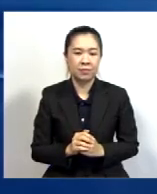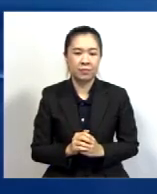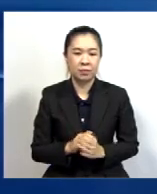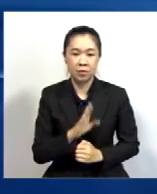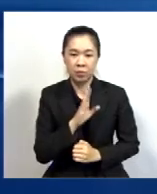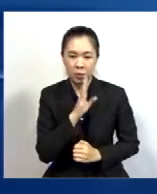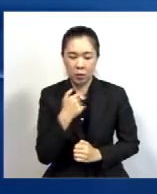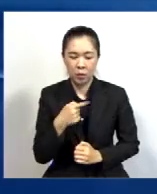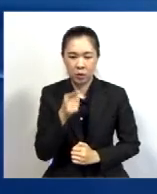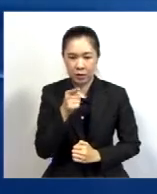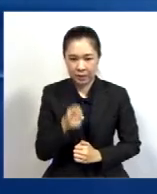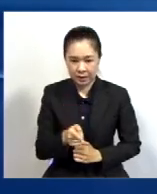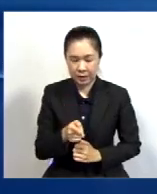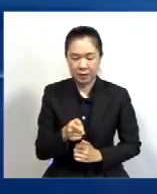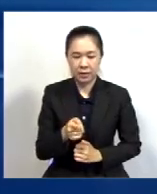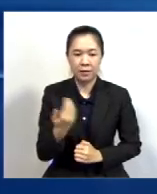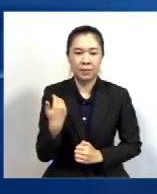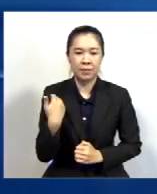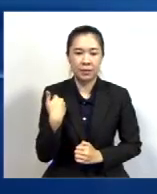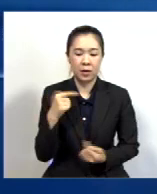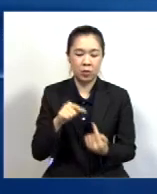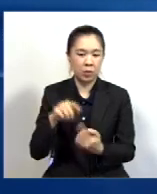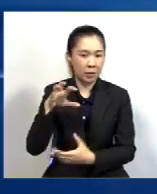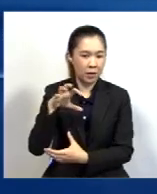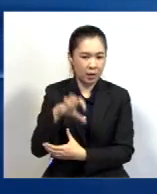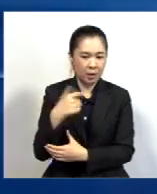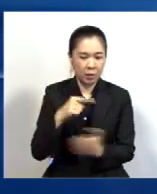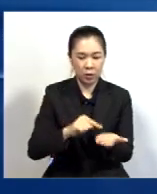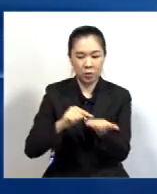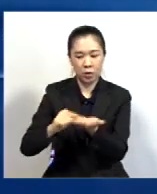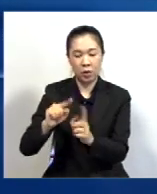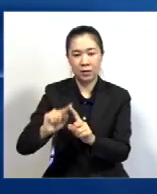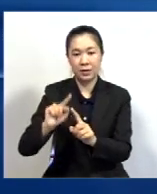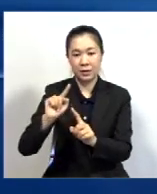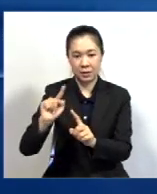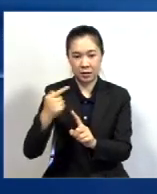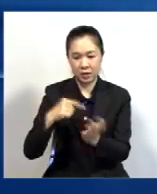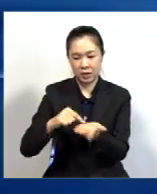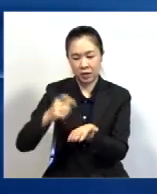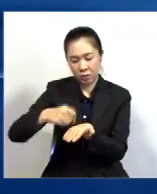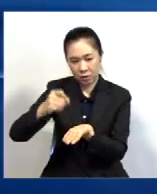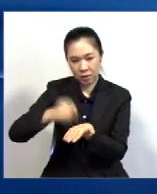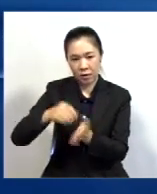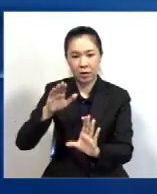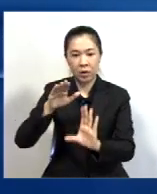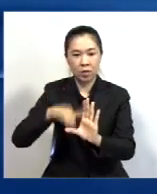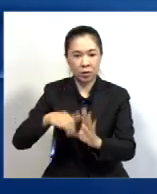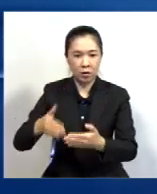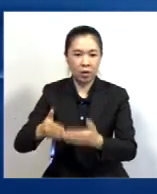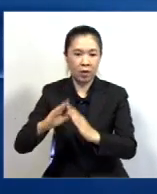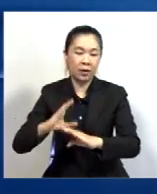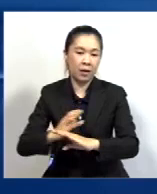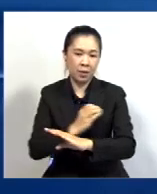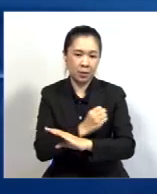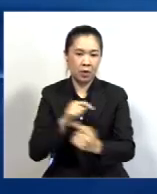ากฏข้อเท็จจริงในภายหลังว่าข้อบังคับของผู้ถูกร้องที่1ที่ได้ยื่นจดทะเบียนจัดตั้งพรรคการเมืองไม่เป็นไปต